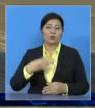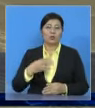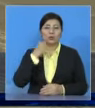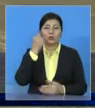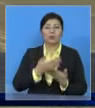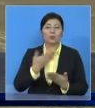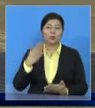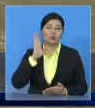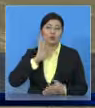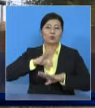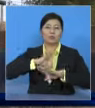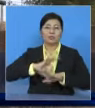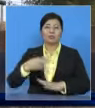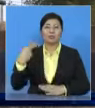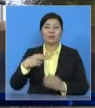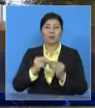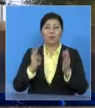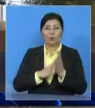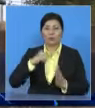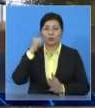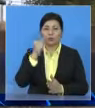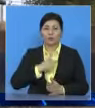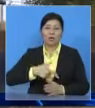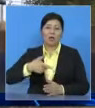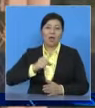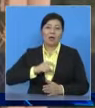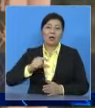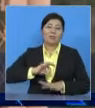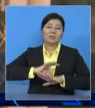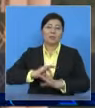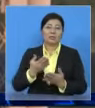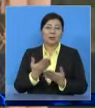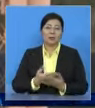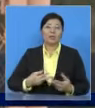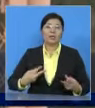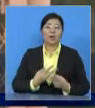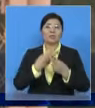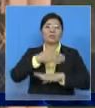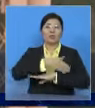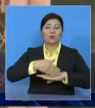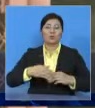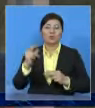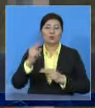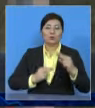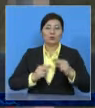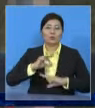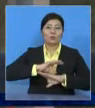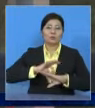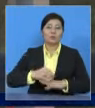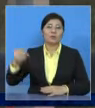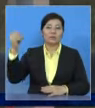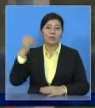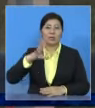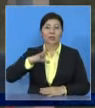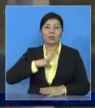бұрын ауыз су жеткізілсе, 2019 жылы көгілдір отын тартылды. Ал биыл Астана көшесіне орташа жөндеу жұмысы жүргізіліп